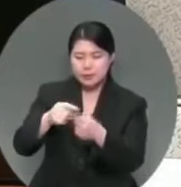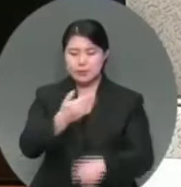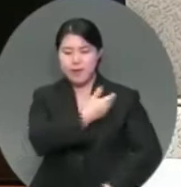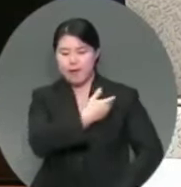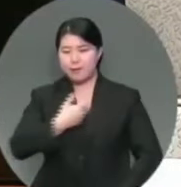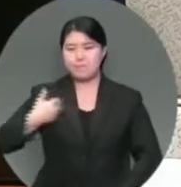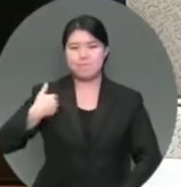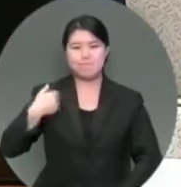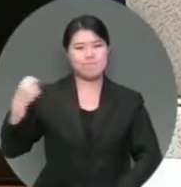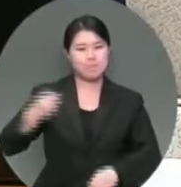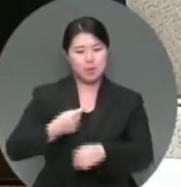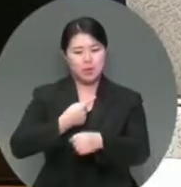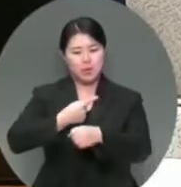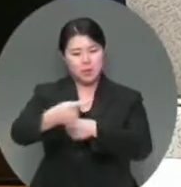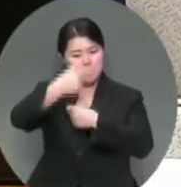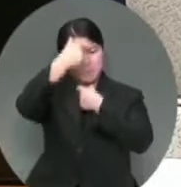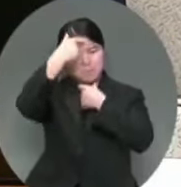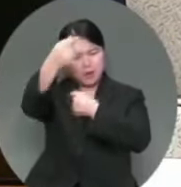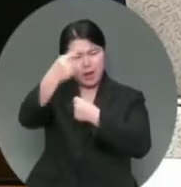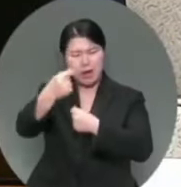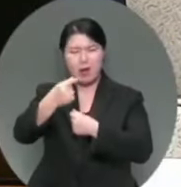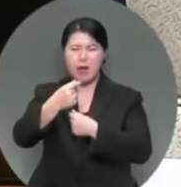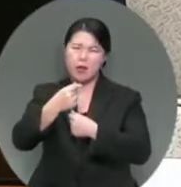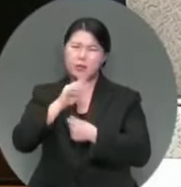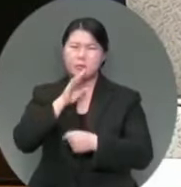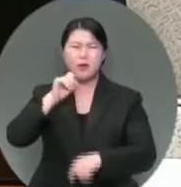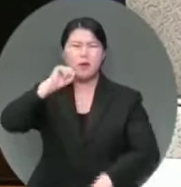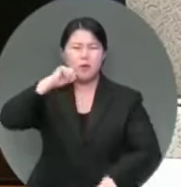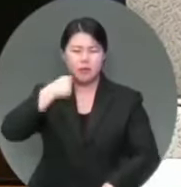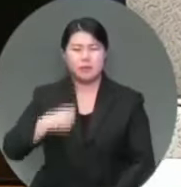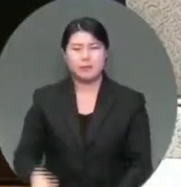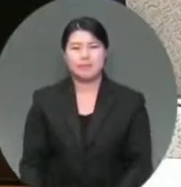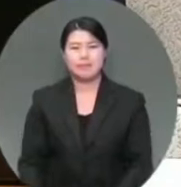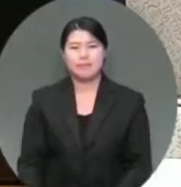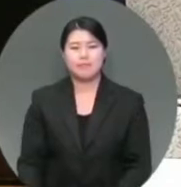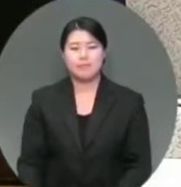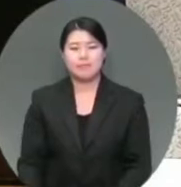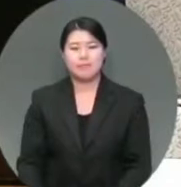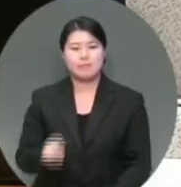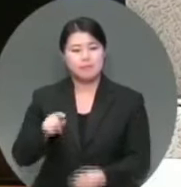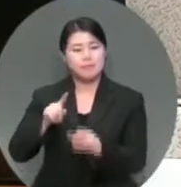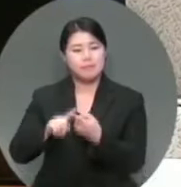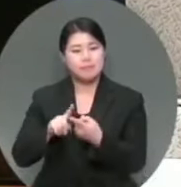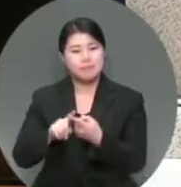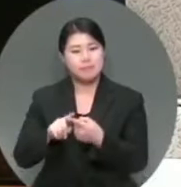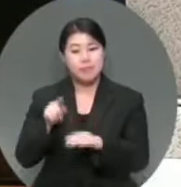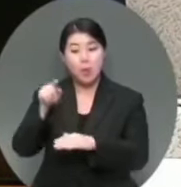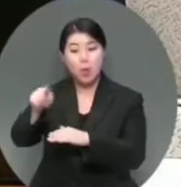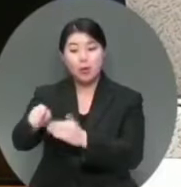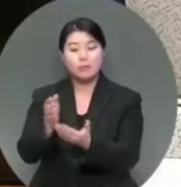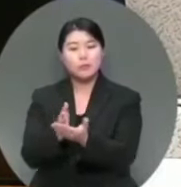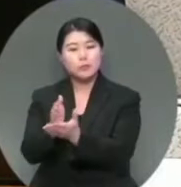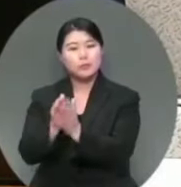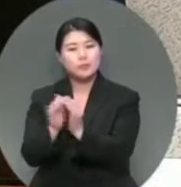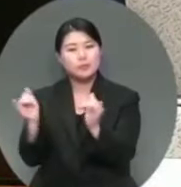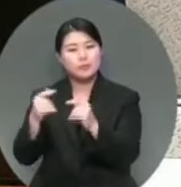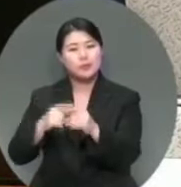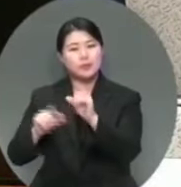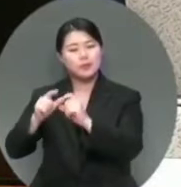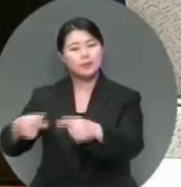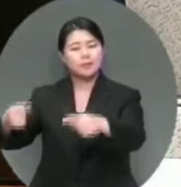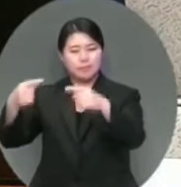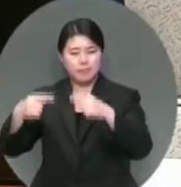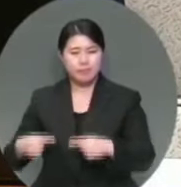1년 뒤에 정확하게 맞춘다는 게 정말 지난한 작업인데 그런 부분에 관해서 저희들이 외부 전문가를 더 참여를